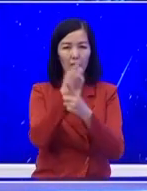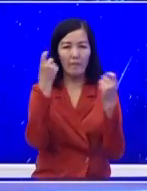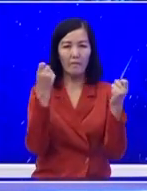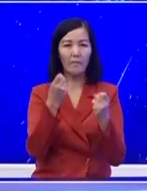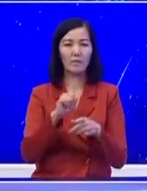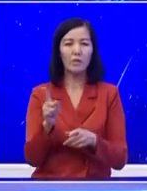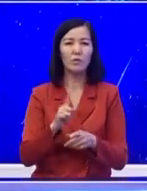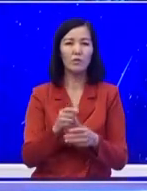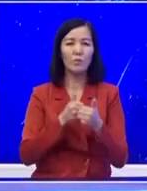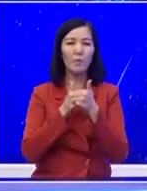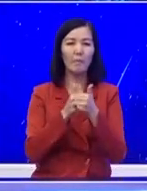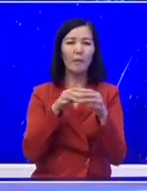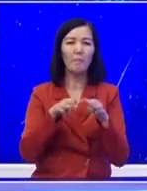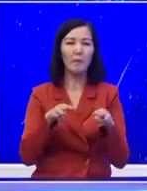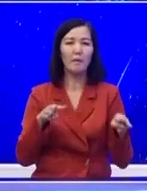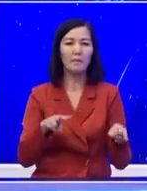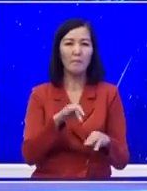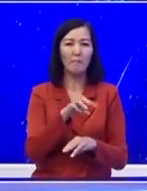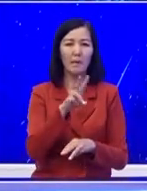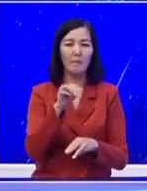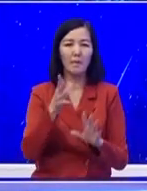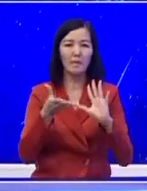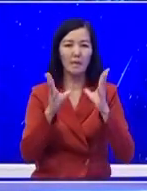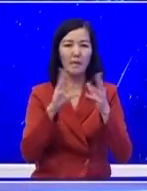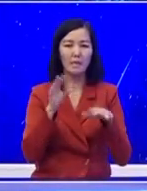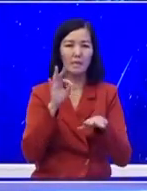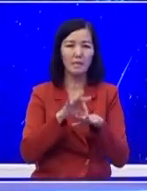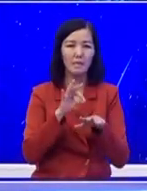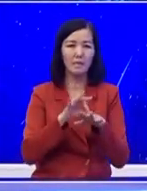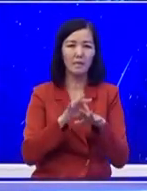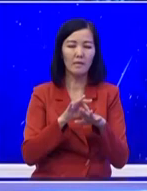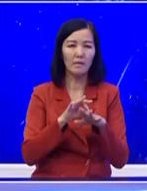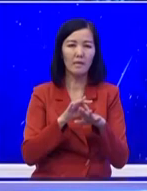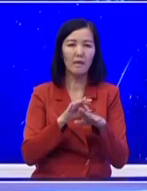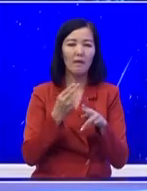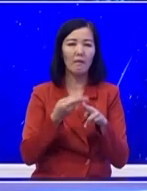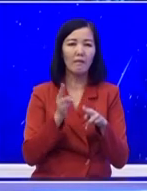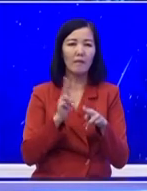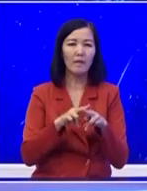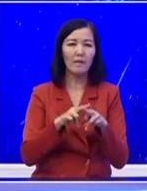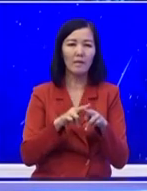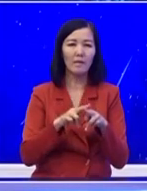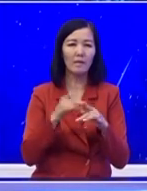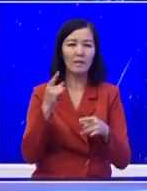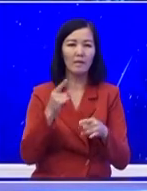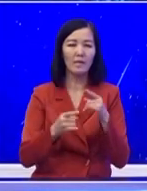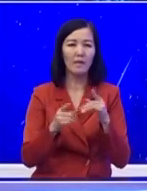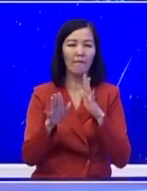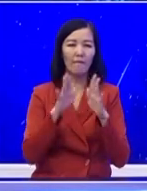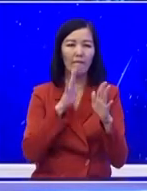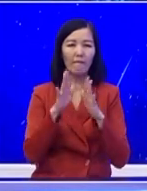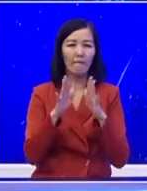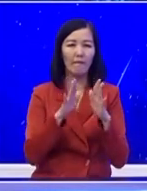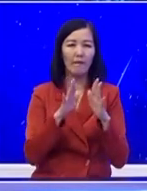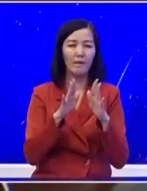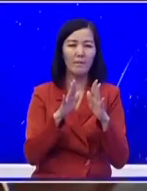Информация о том, что у премьер-министра Аскара Мамина диагностирован коронавирус, размещенная в некоторых телеграм-каналах, является фейком. Об